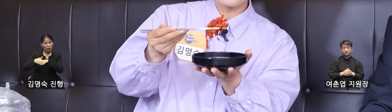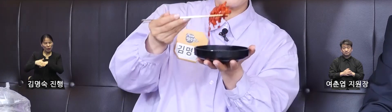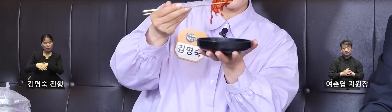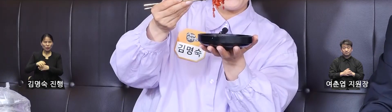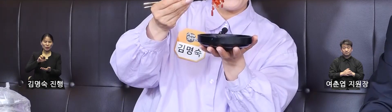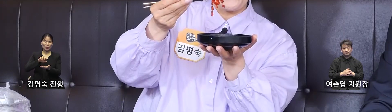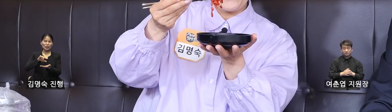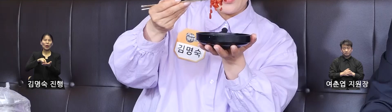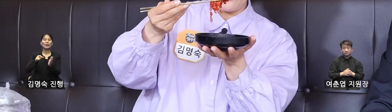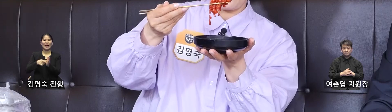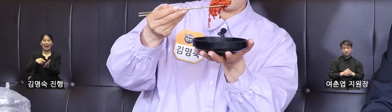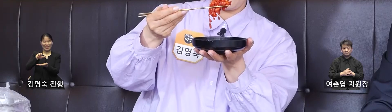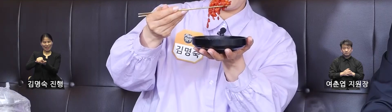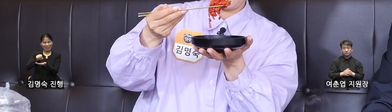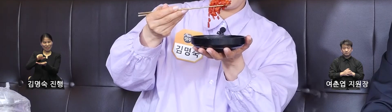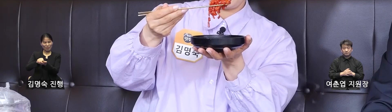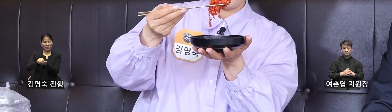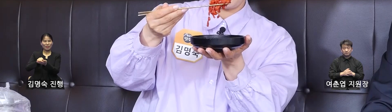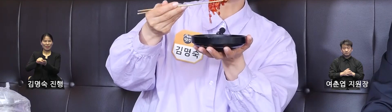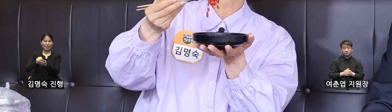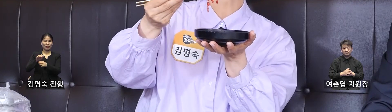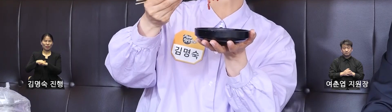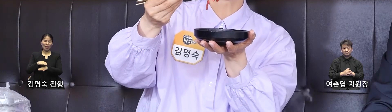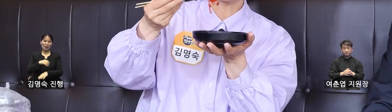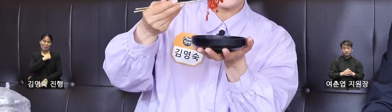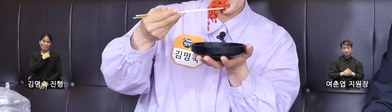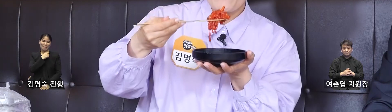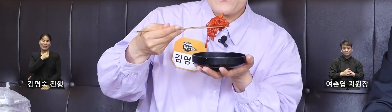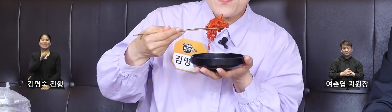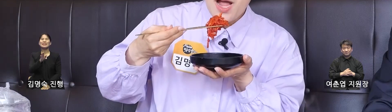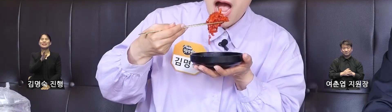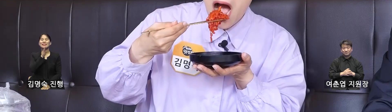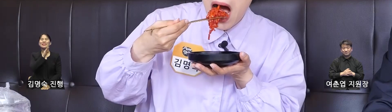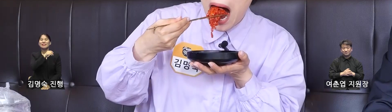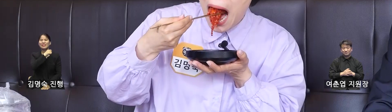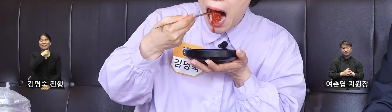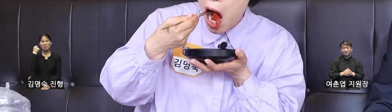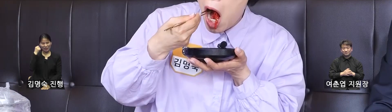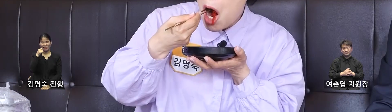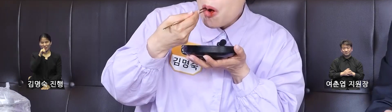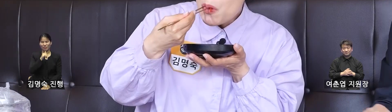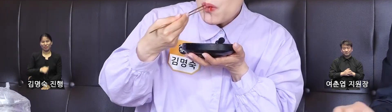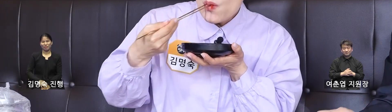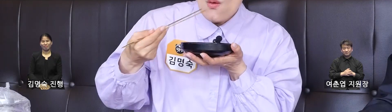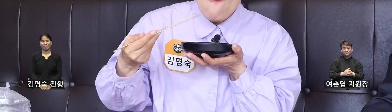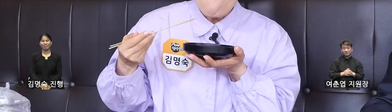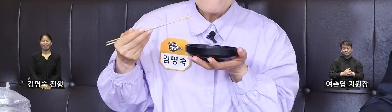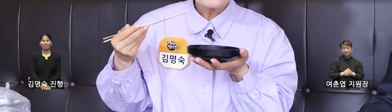적당한 양념, 예, 아주 맛있습니다.